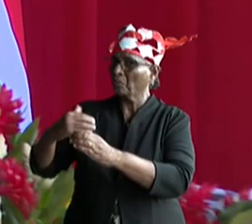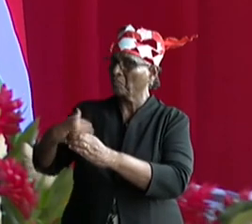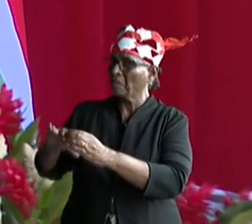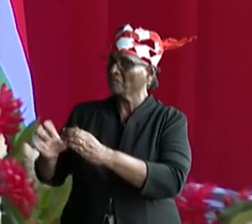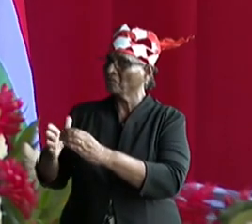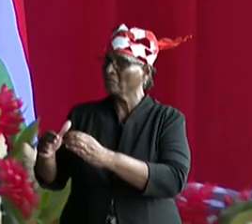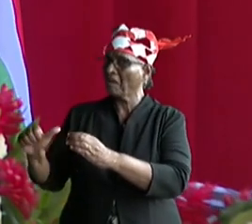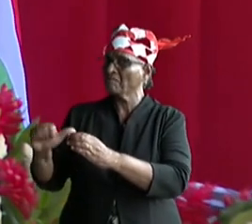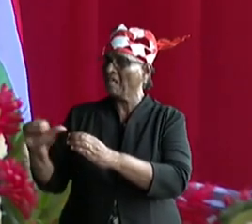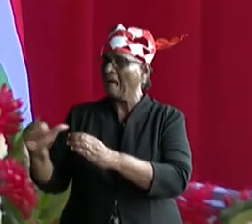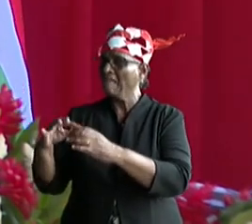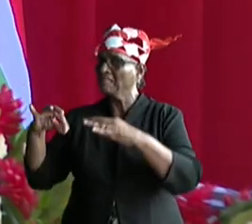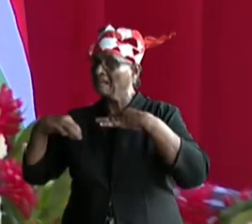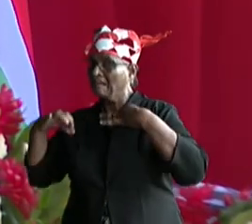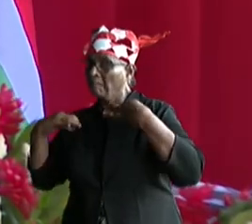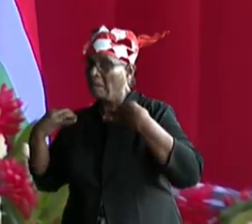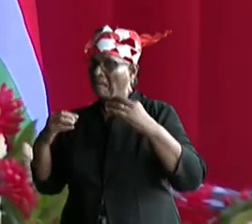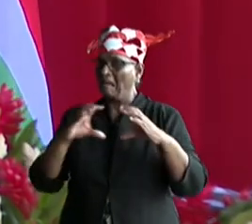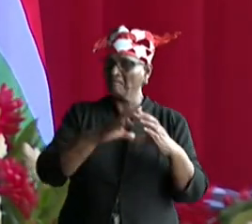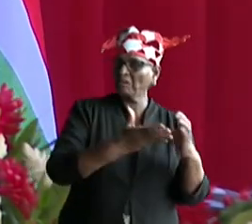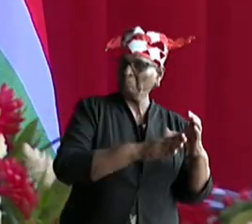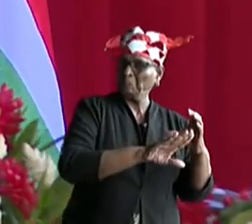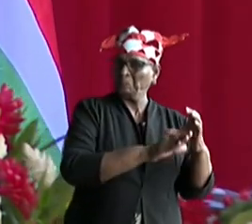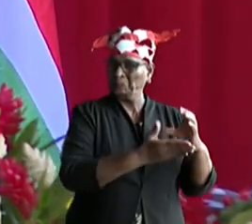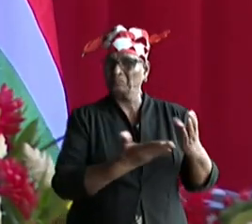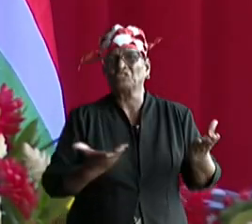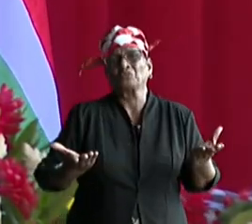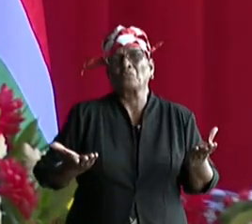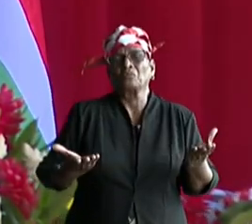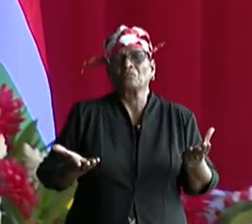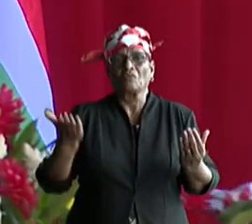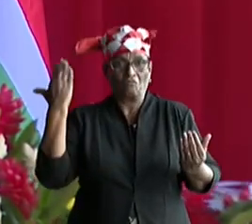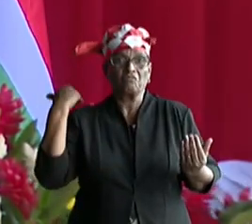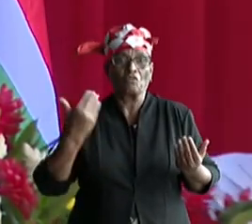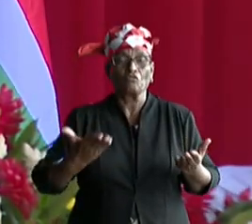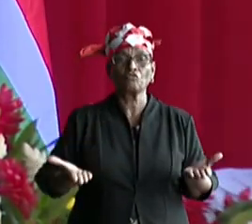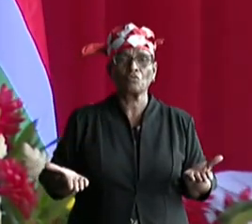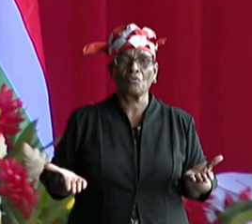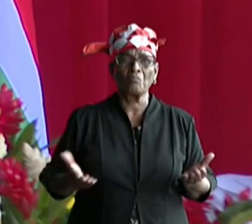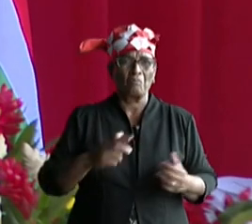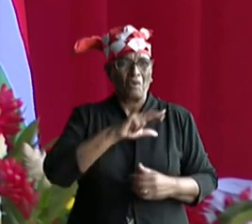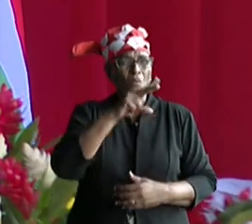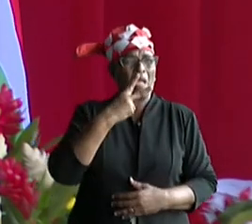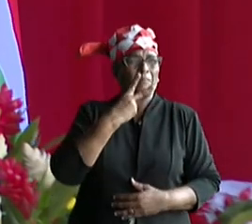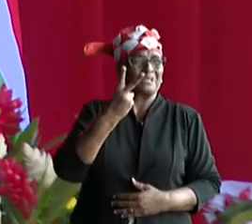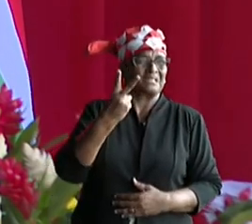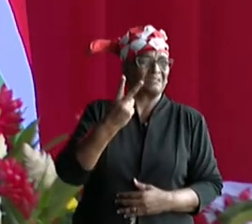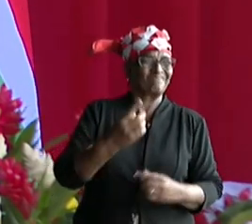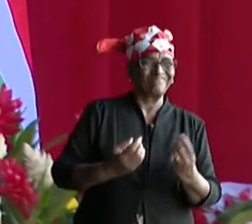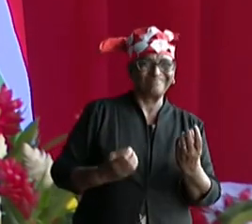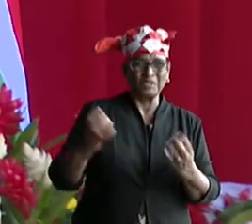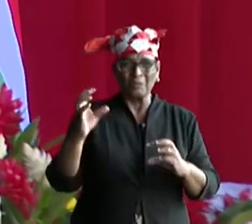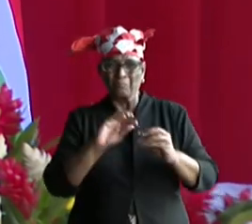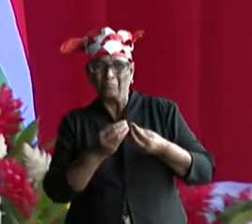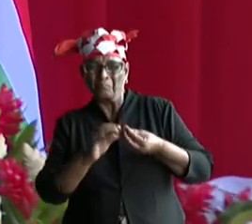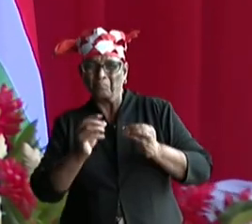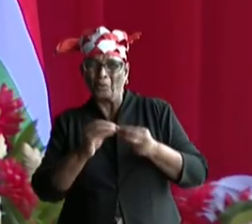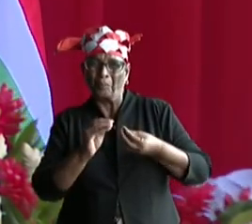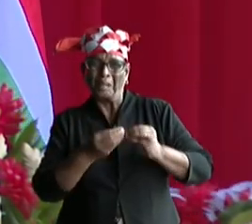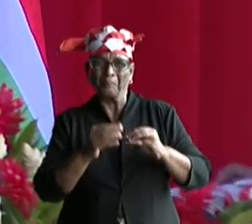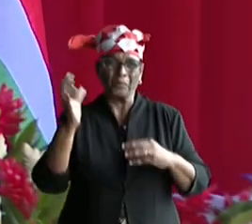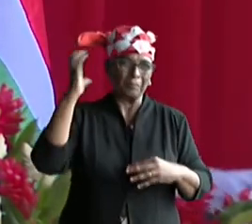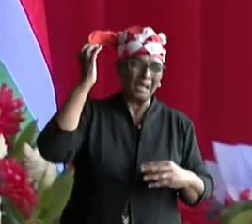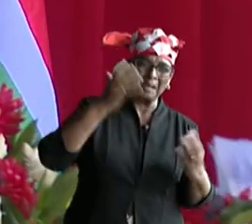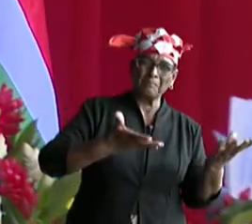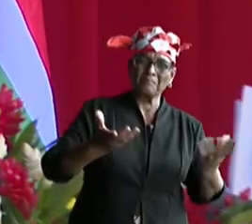vreugde bij delen van het volk. We hebben gemerkt dat er toch wel veel perikelen zich hebben voorgedaan.